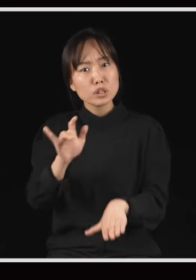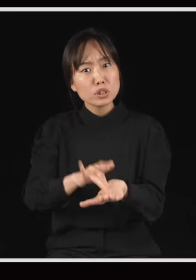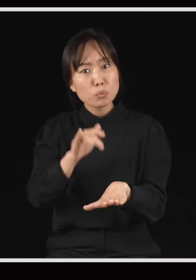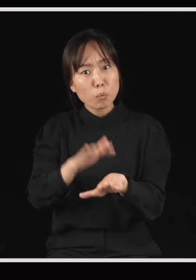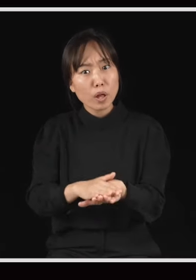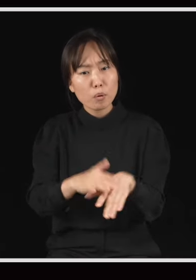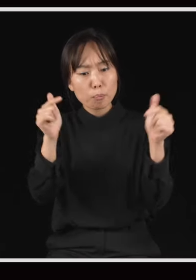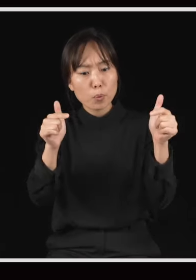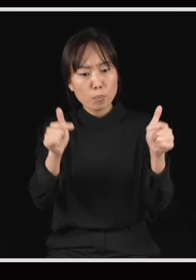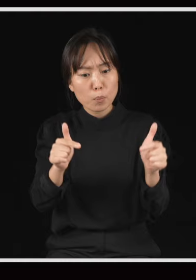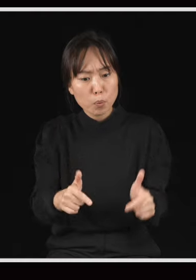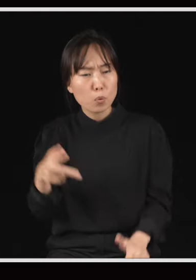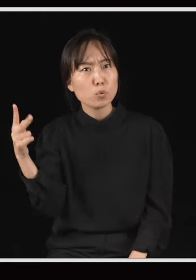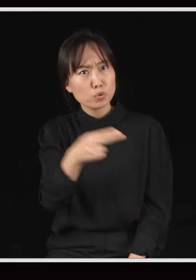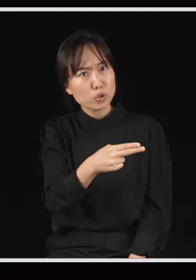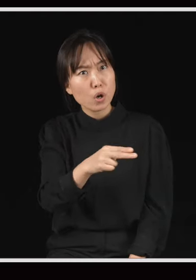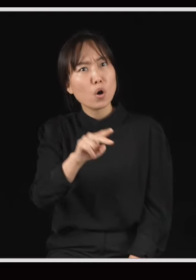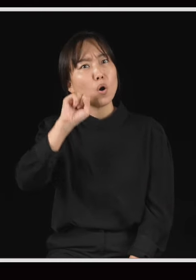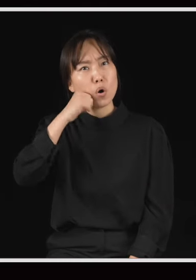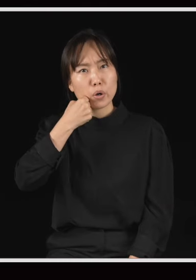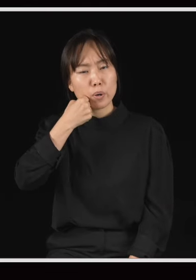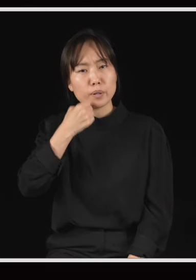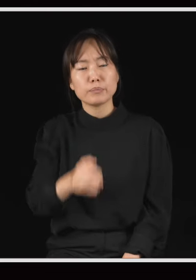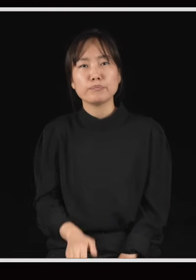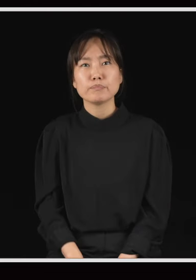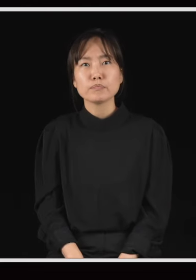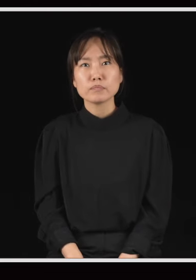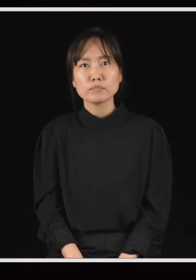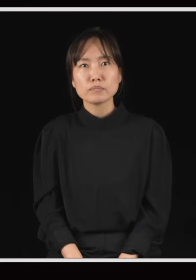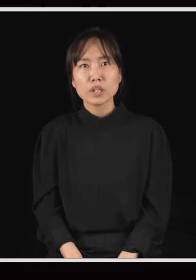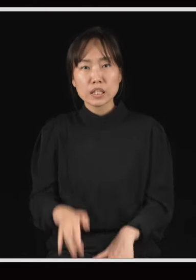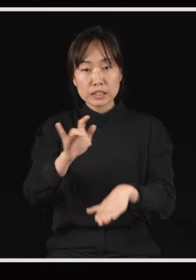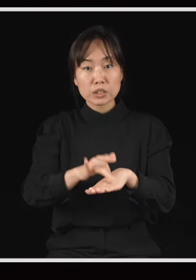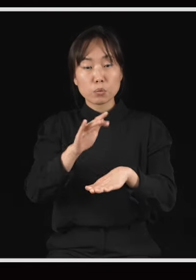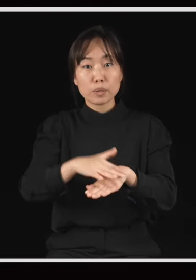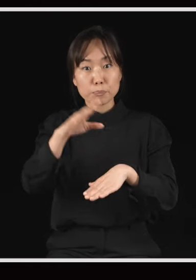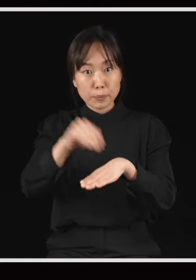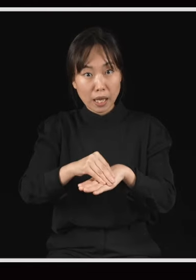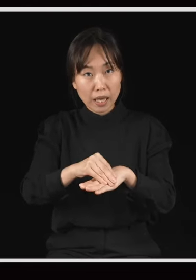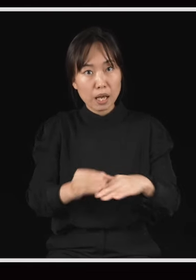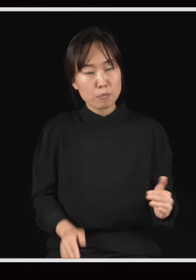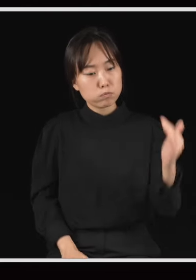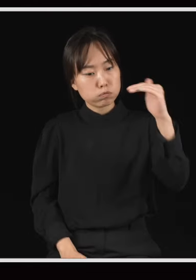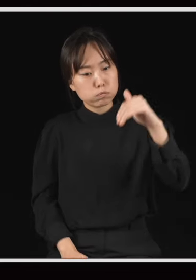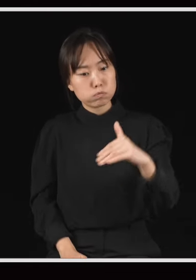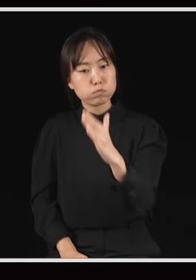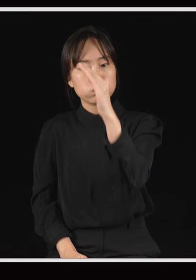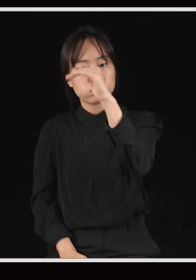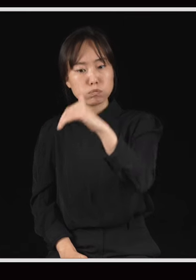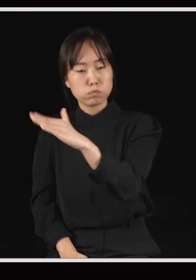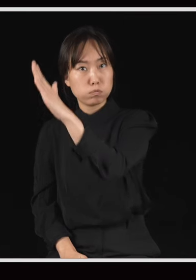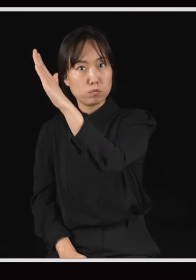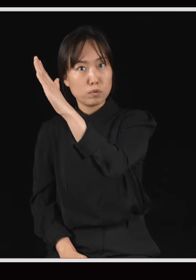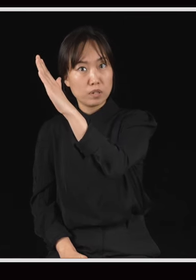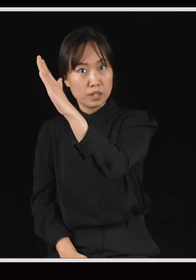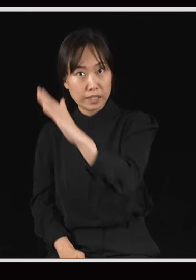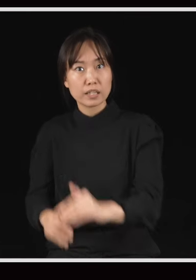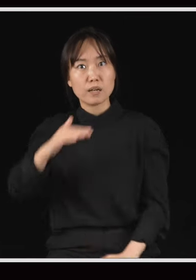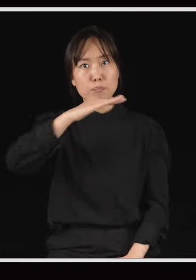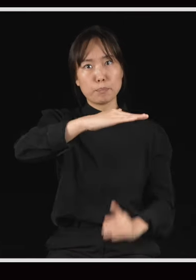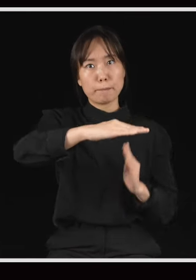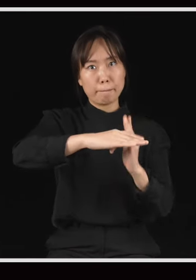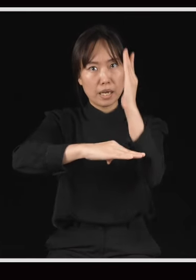조금씩 들어가는 건 쉽지 않아요. 습관의 사이클이 만들어준 이 복리의 문턱값 때문에 여기에 넘어와